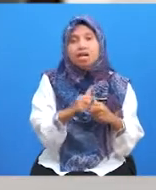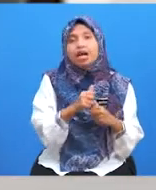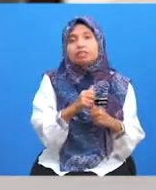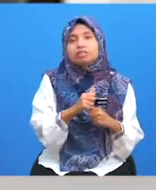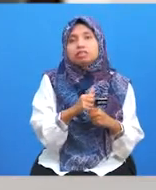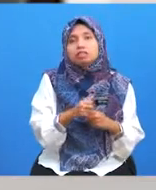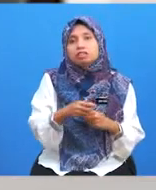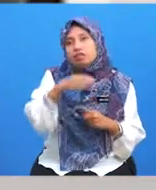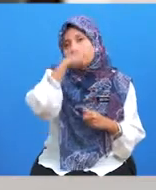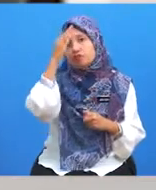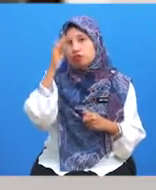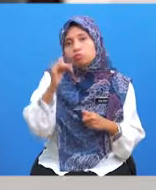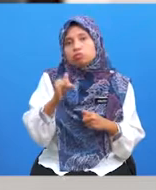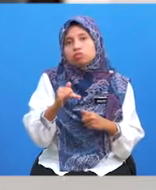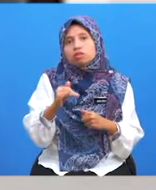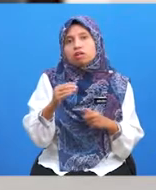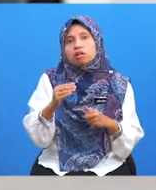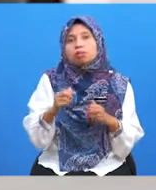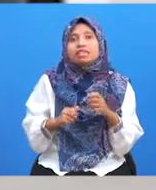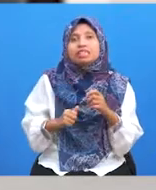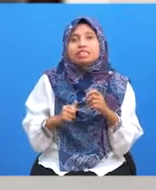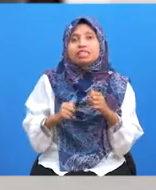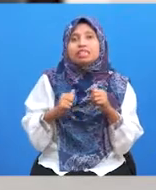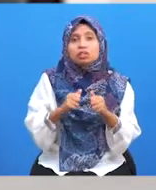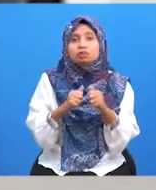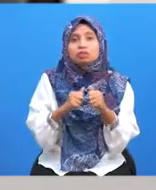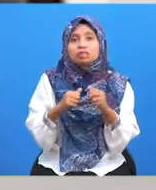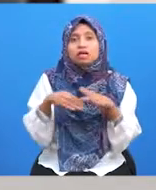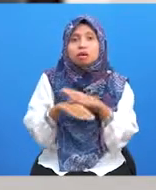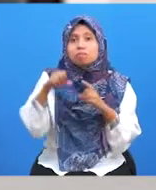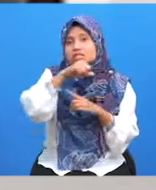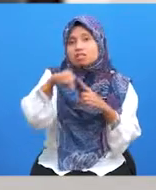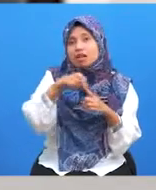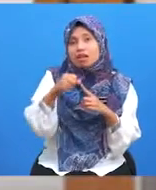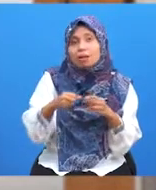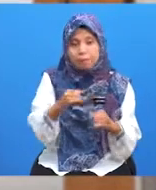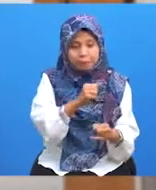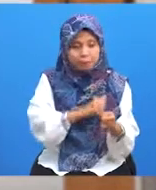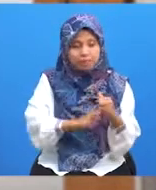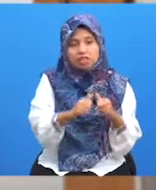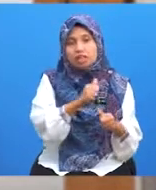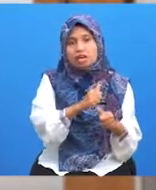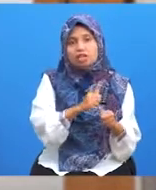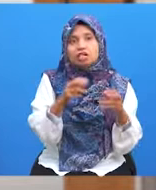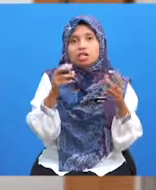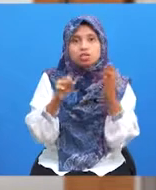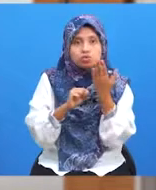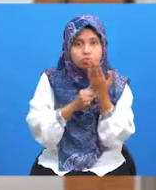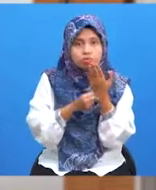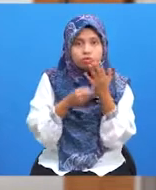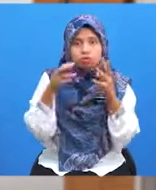lagi faktor yang mempengaruhi tren peningkatan dalam persekitaran perniagaan sumber manusia